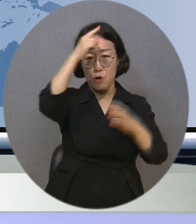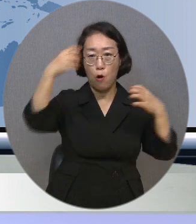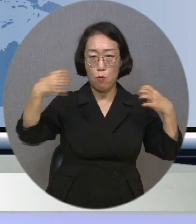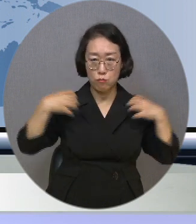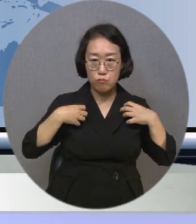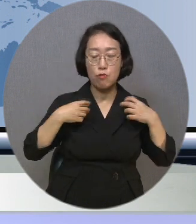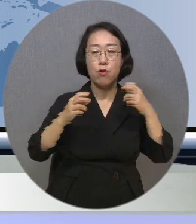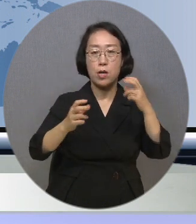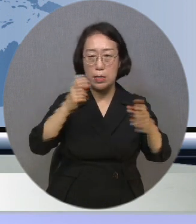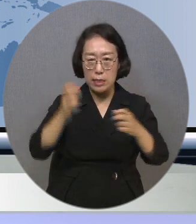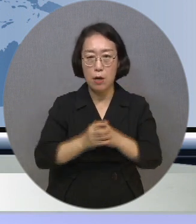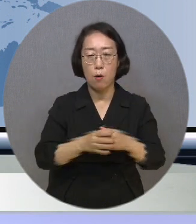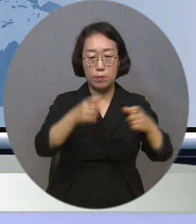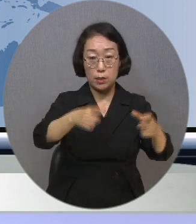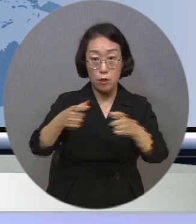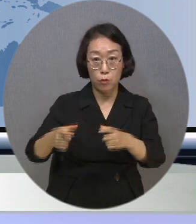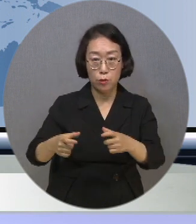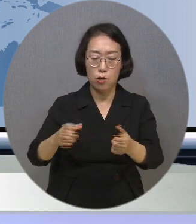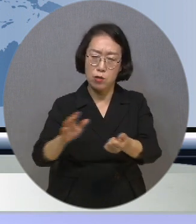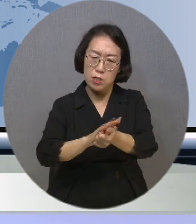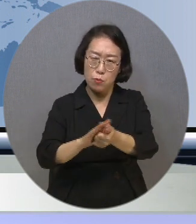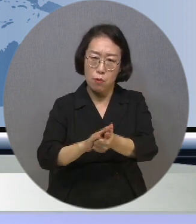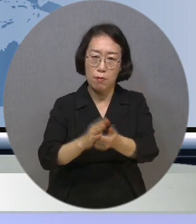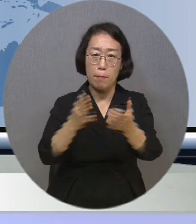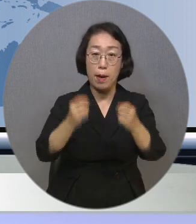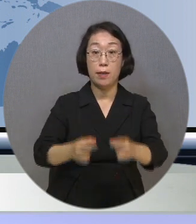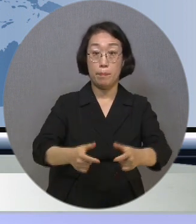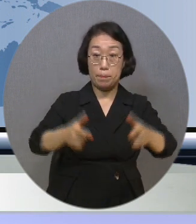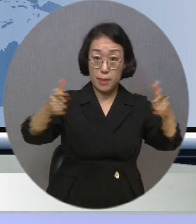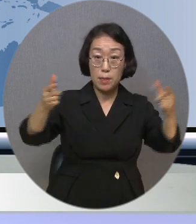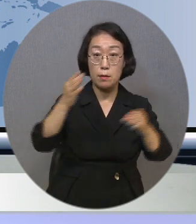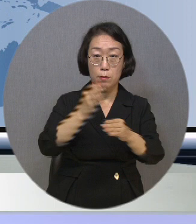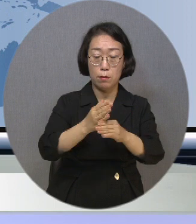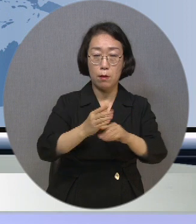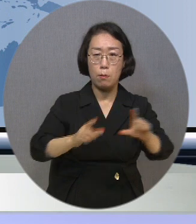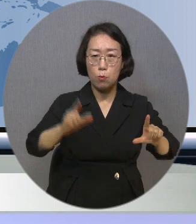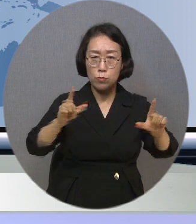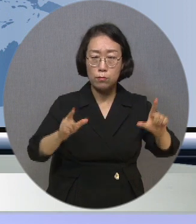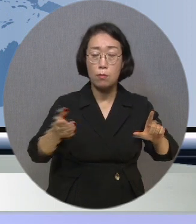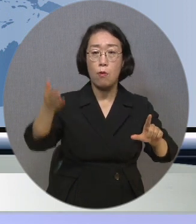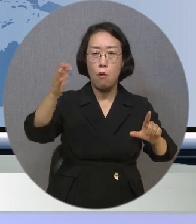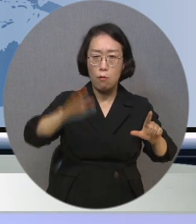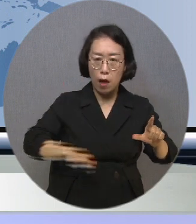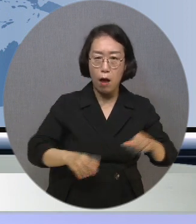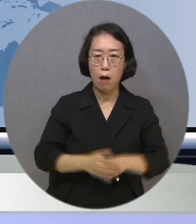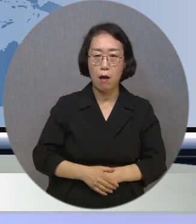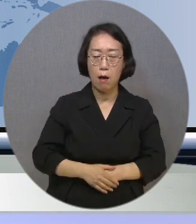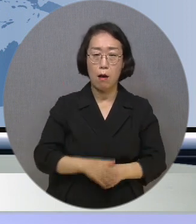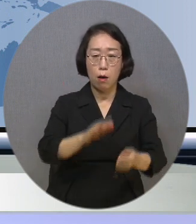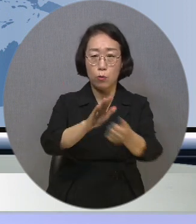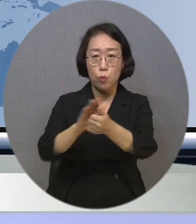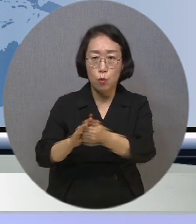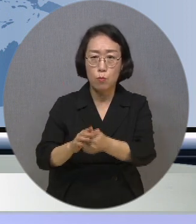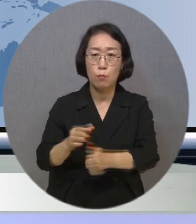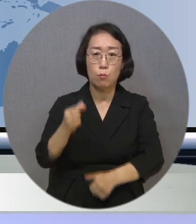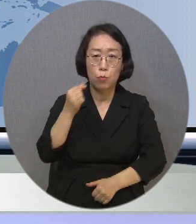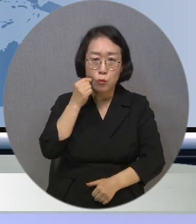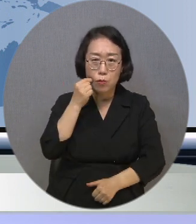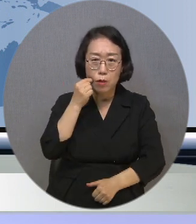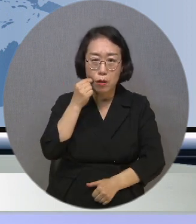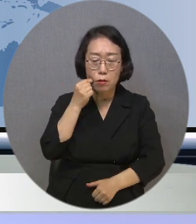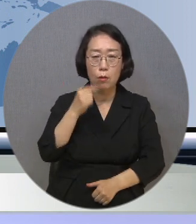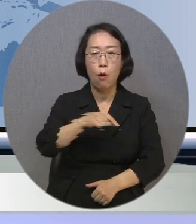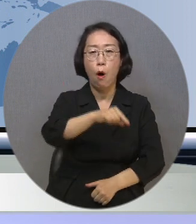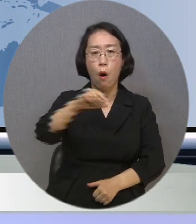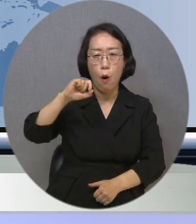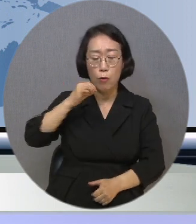기업과 시민단체들이 지원에 나서고 있는데요. 이러한 움직임에도 불구하고 여전히 사각지대는 남아있는